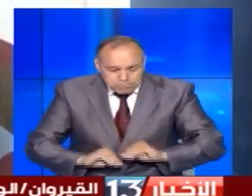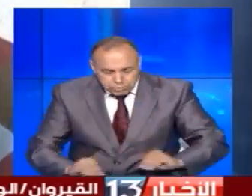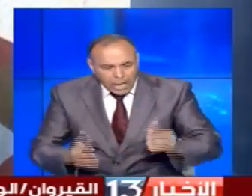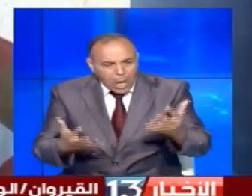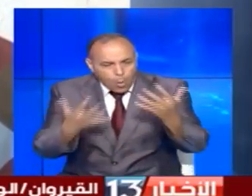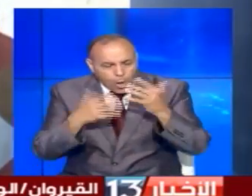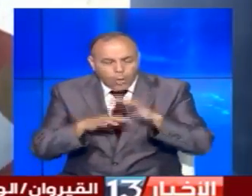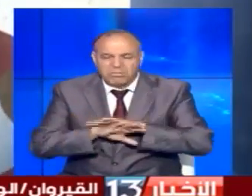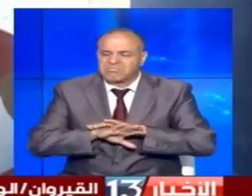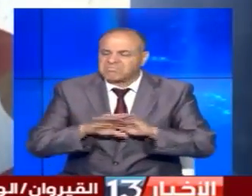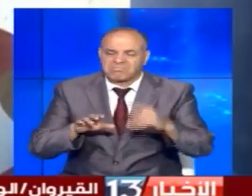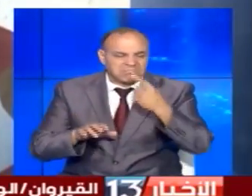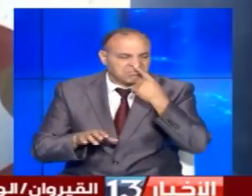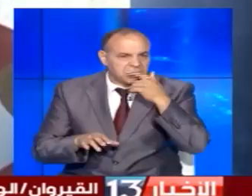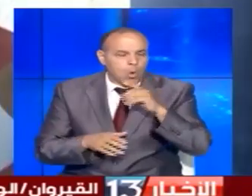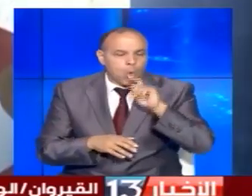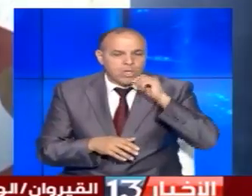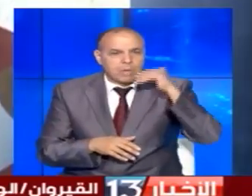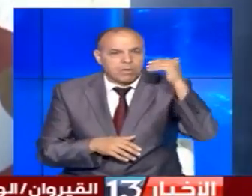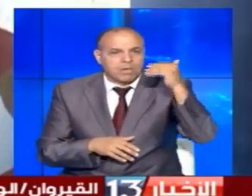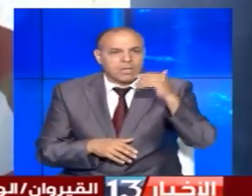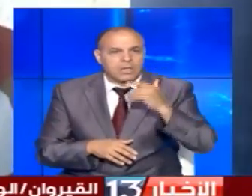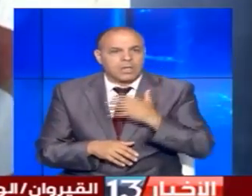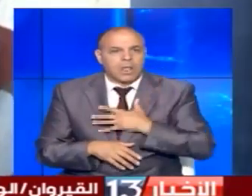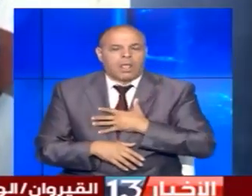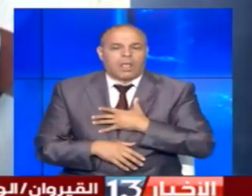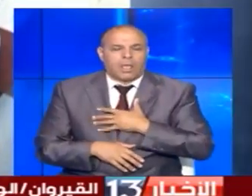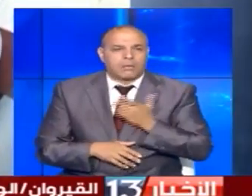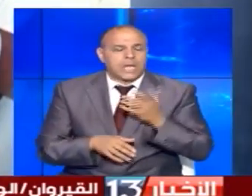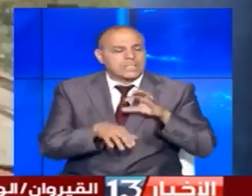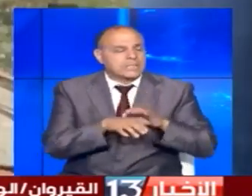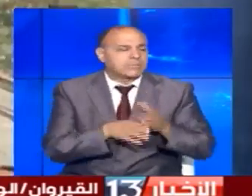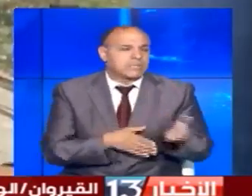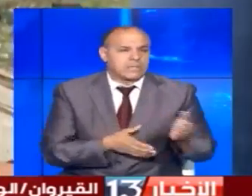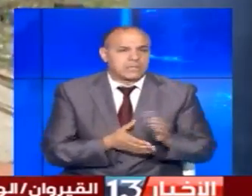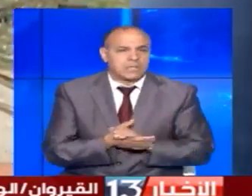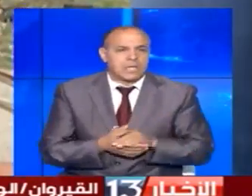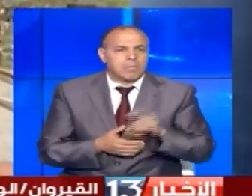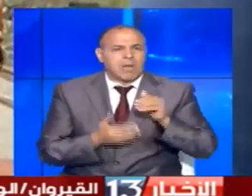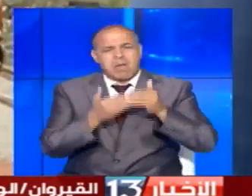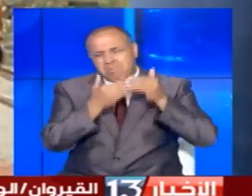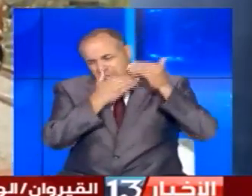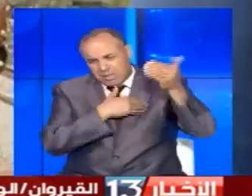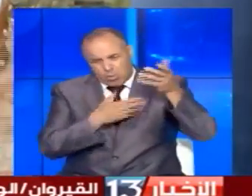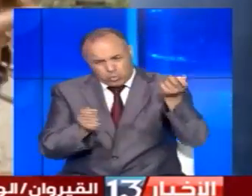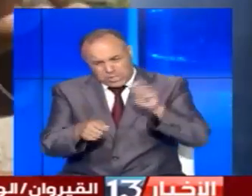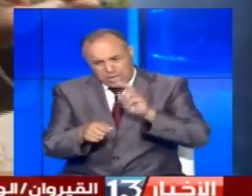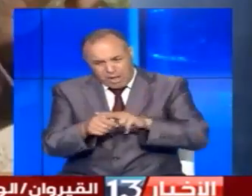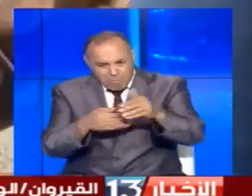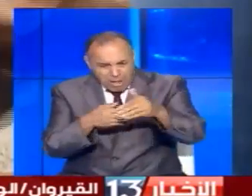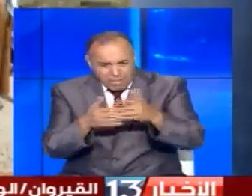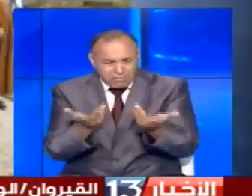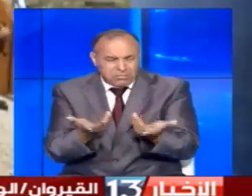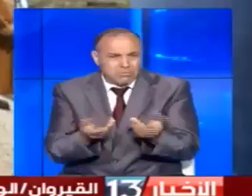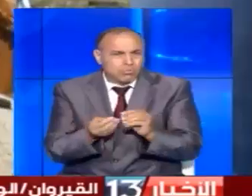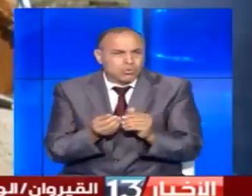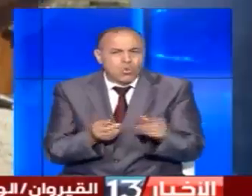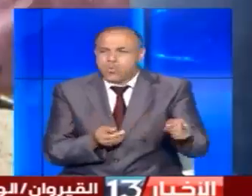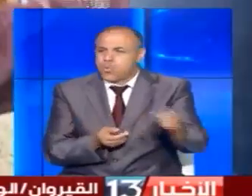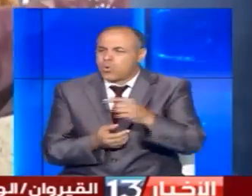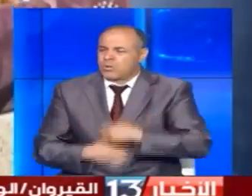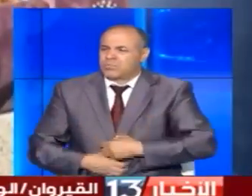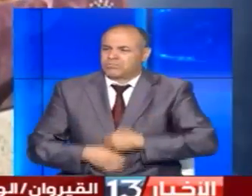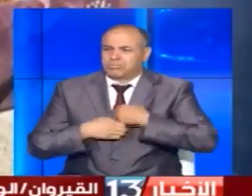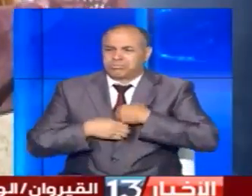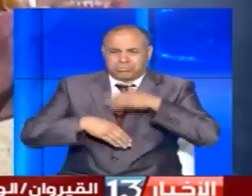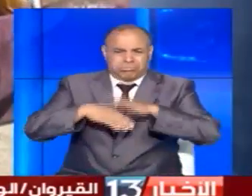الباب شيء. ساعة ولدي الكبير لاني يتسكر علينا نفس نهزو للسبيطار. المفروض يبعدوه علينا واحد كل شيء، المفروض الناس الكل ينبهوا